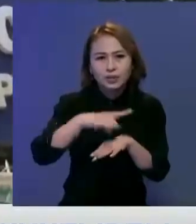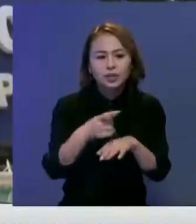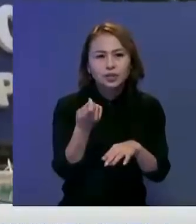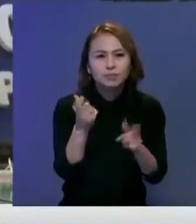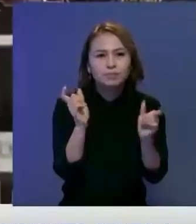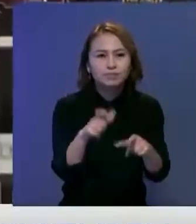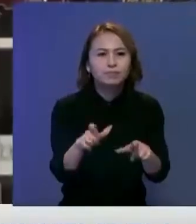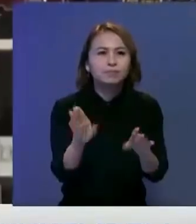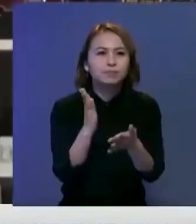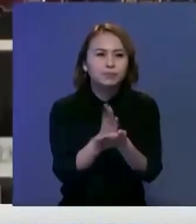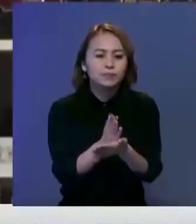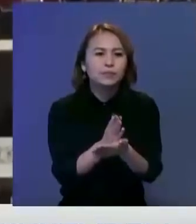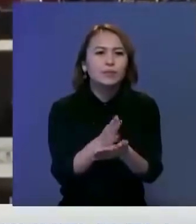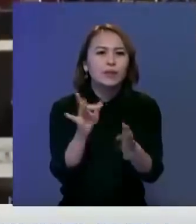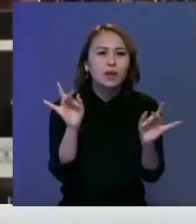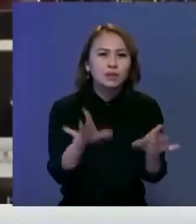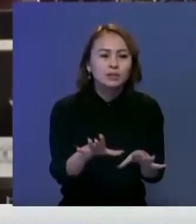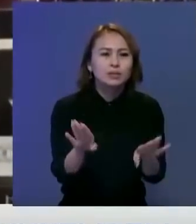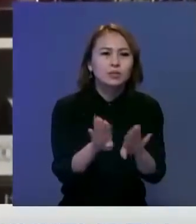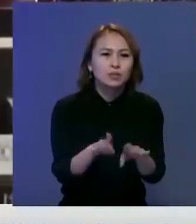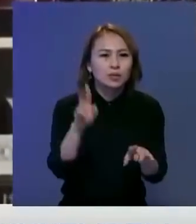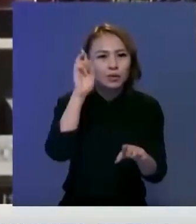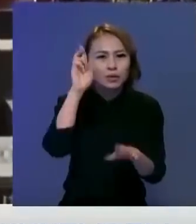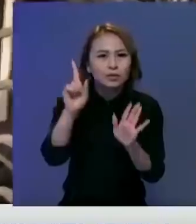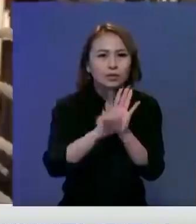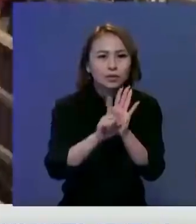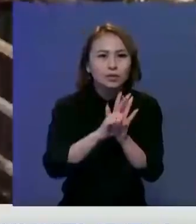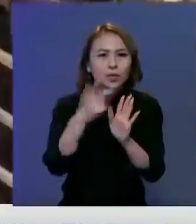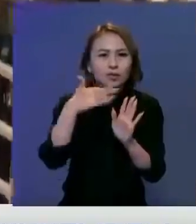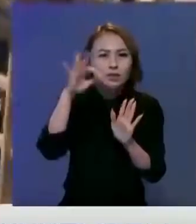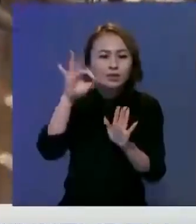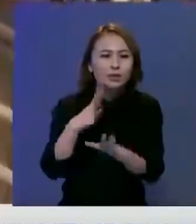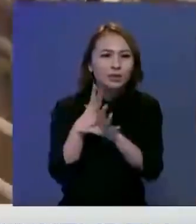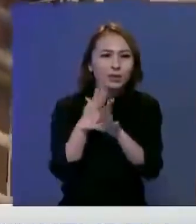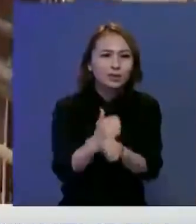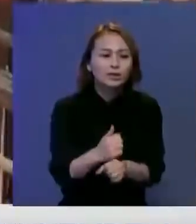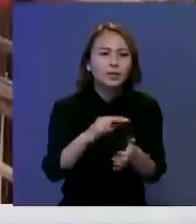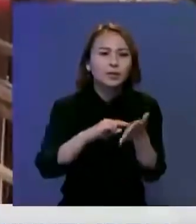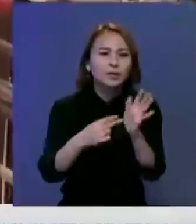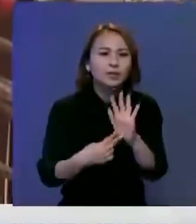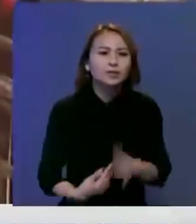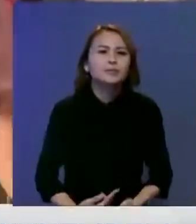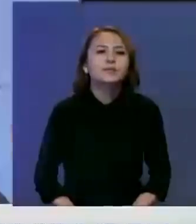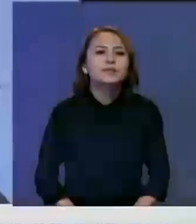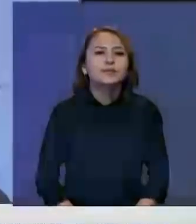байланыстын шектеп жатыр. Австралия осы елден қатынайтын рейстер санын 30%-ке азайтпақ.